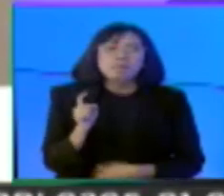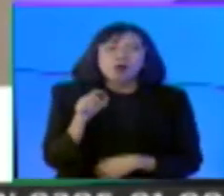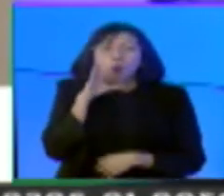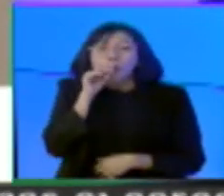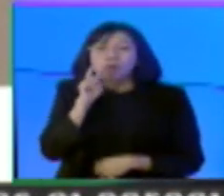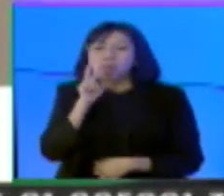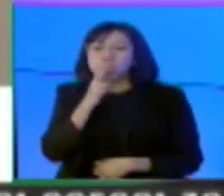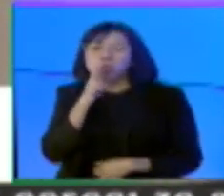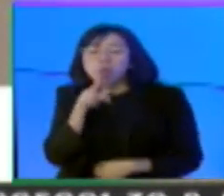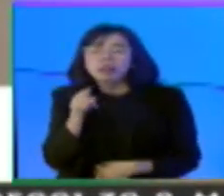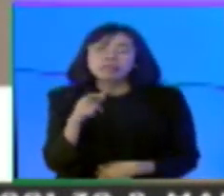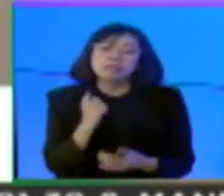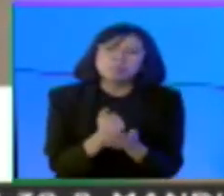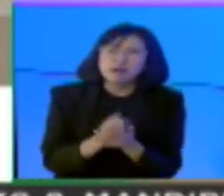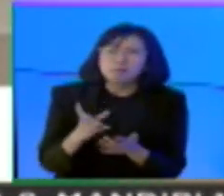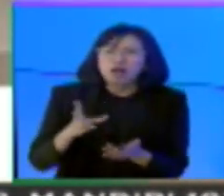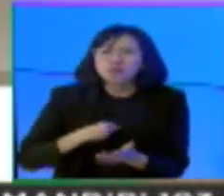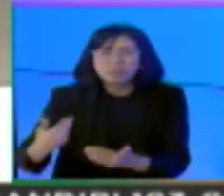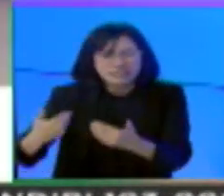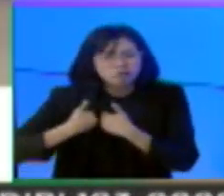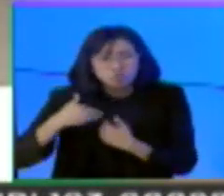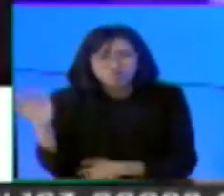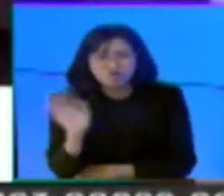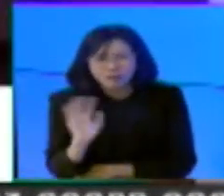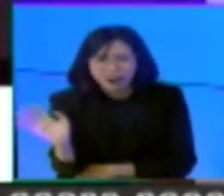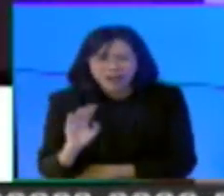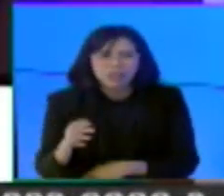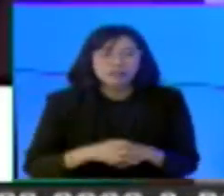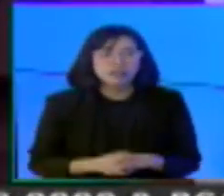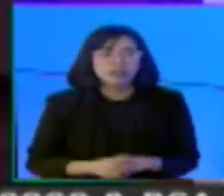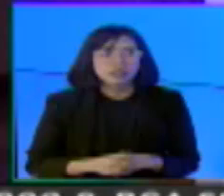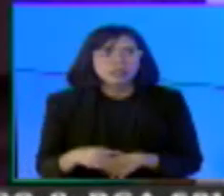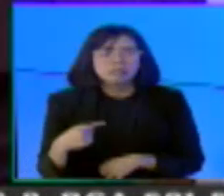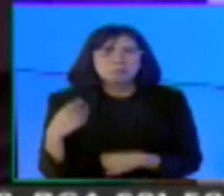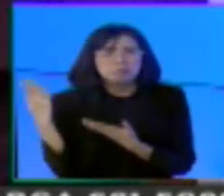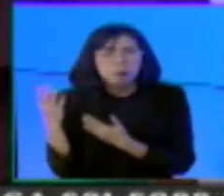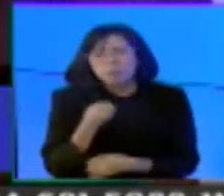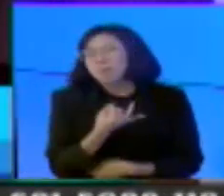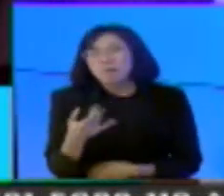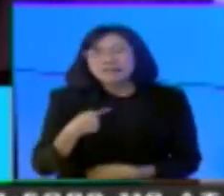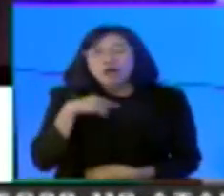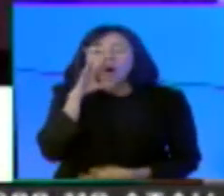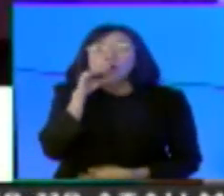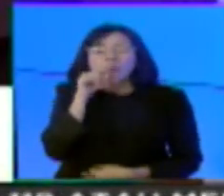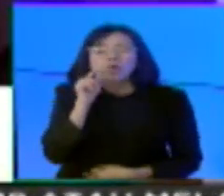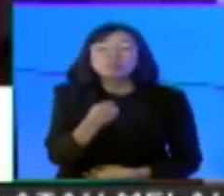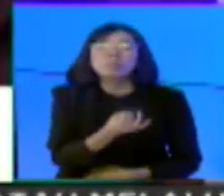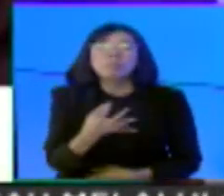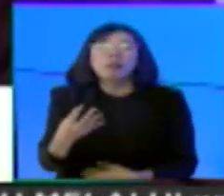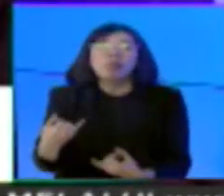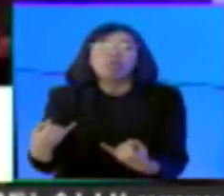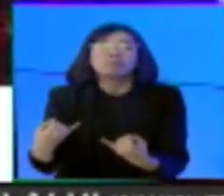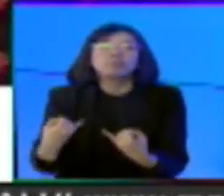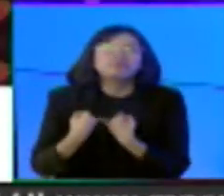dirinya tak bermaksud menyinggung warga Tanjung Priok. Merasa ada hal-hal yang dipelintir sehingga ada kerancauan informasi